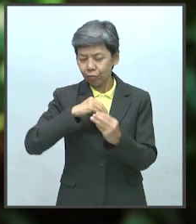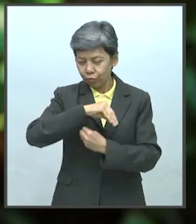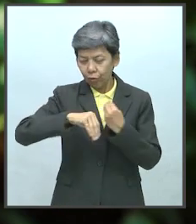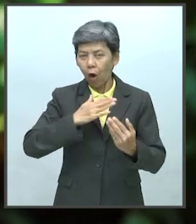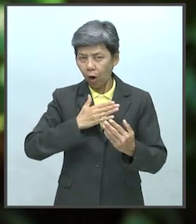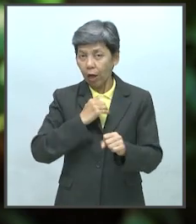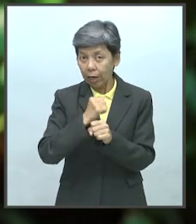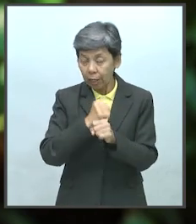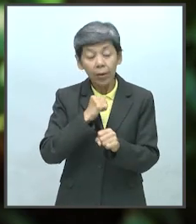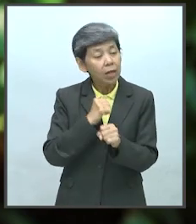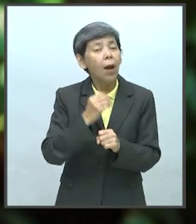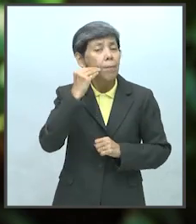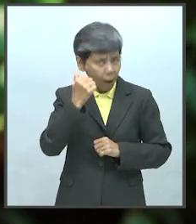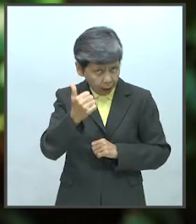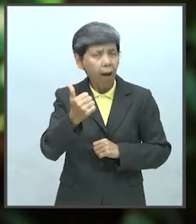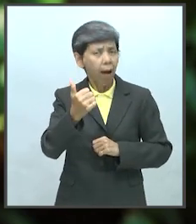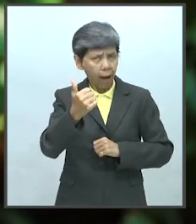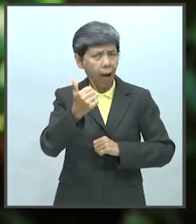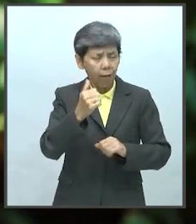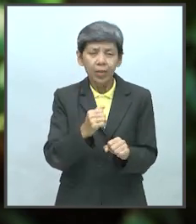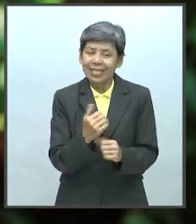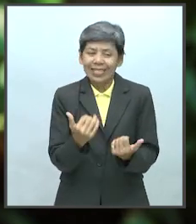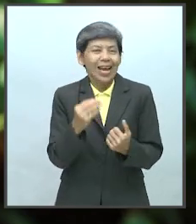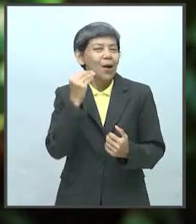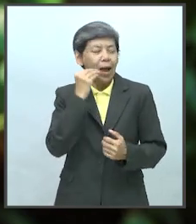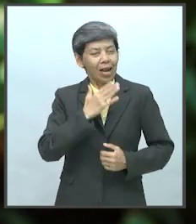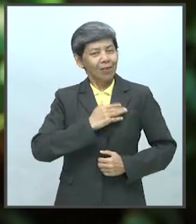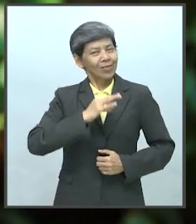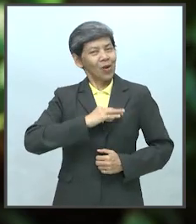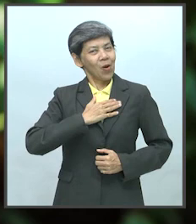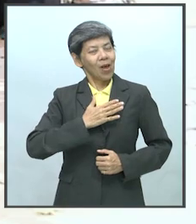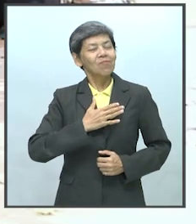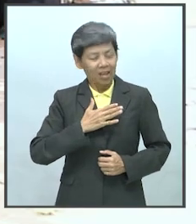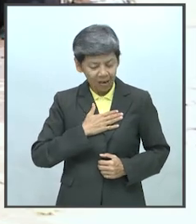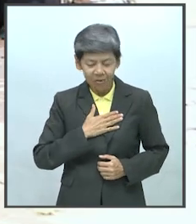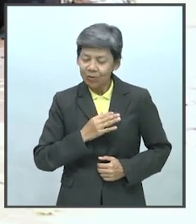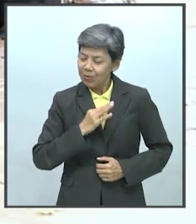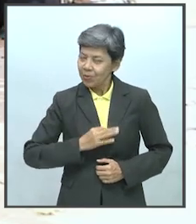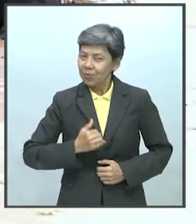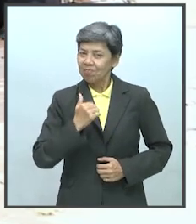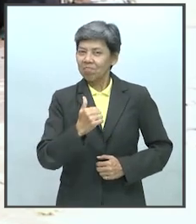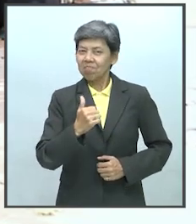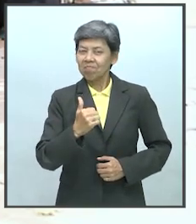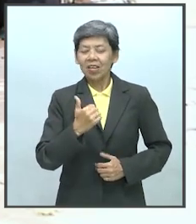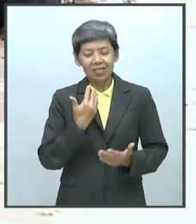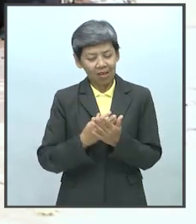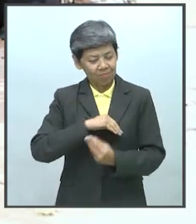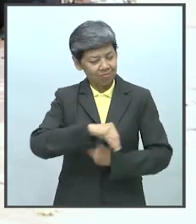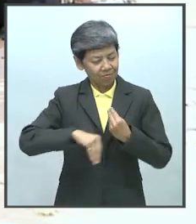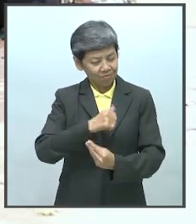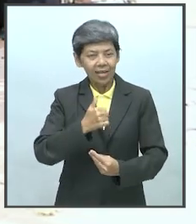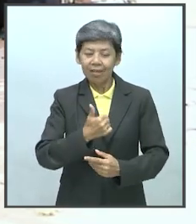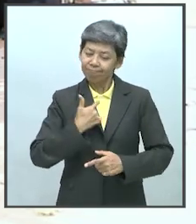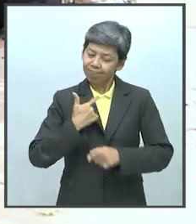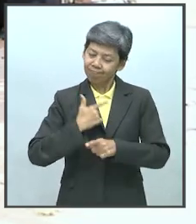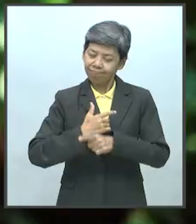ามารถทำได้ที่บ้านเลยแล้วก็จะทำให้เรารู้สึกว่าเรามีค่าและมีรายได้เพื่อหาเลี้ยงตัวเ